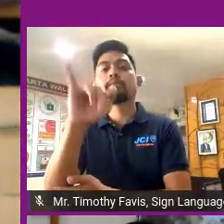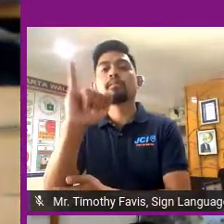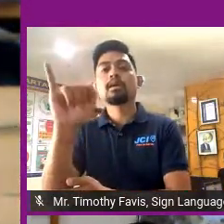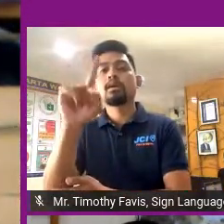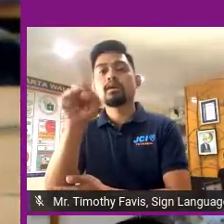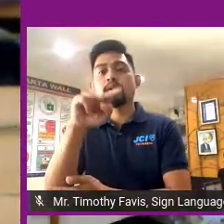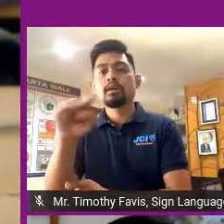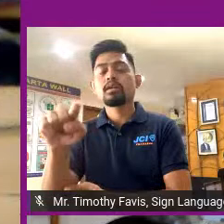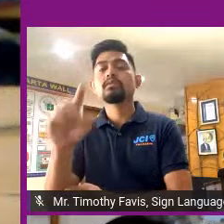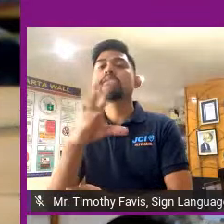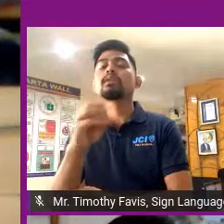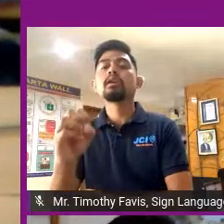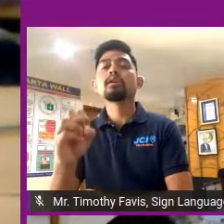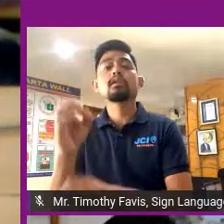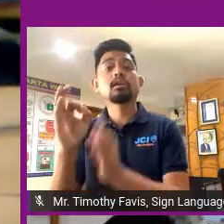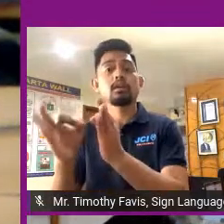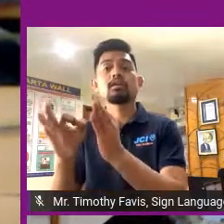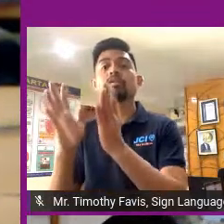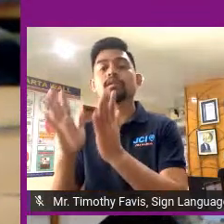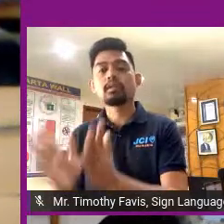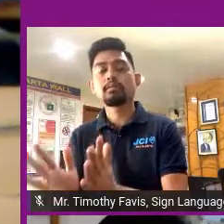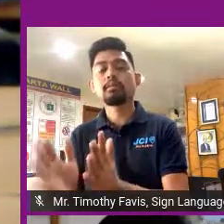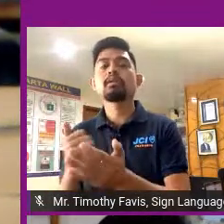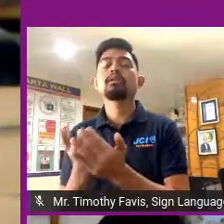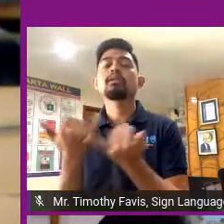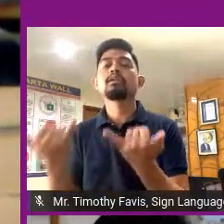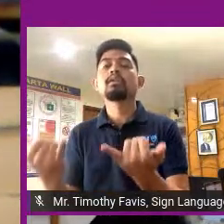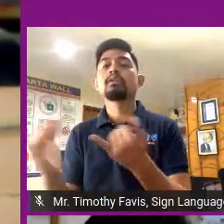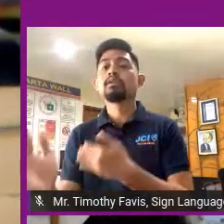saka team ang ating